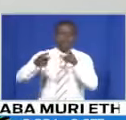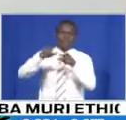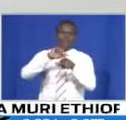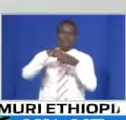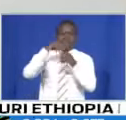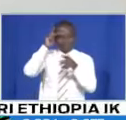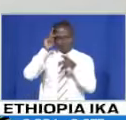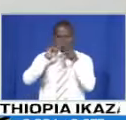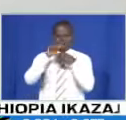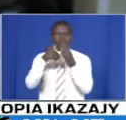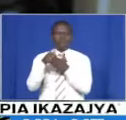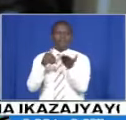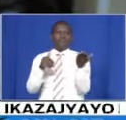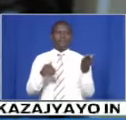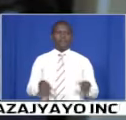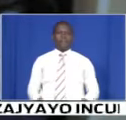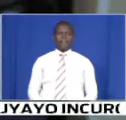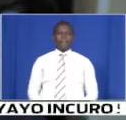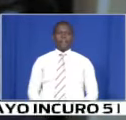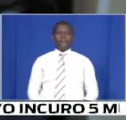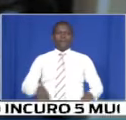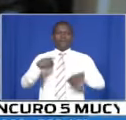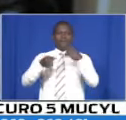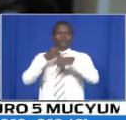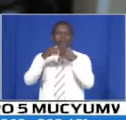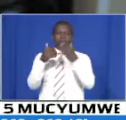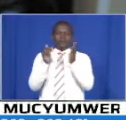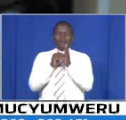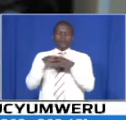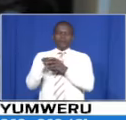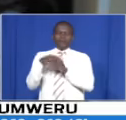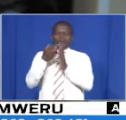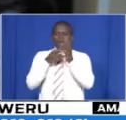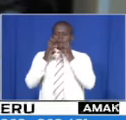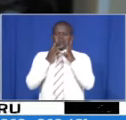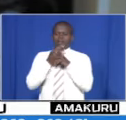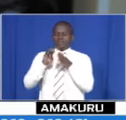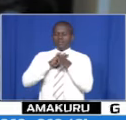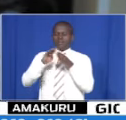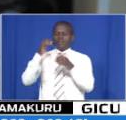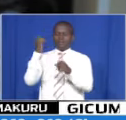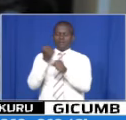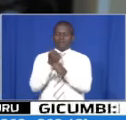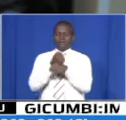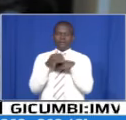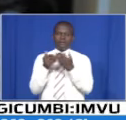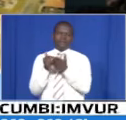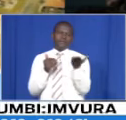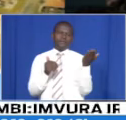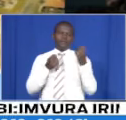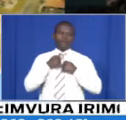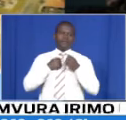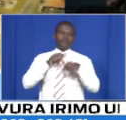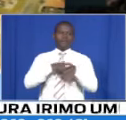ubumenyi abaturage barwo. Dukomeje muri uyu mujyo kandi raporo ya banyisi izwi nka Doing Business y'uyu mwaka yagumishije u Rwanda ku mwanya wa kabiri